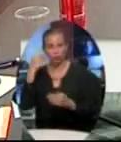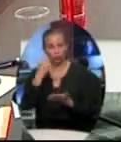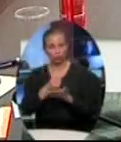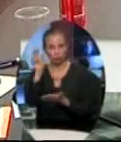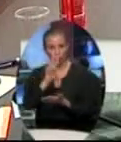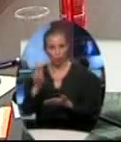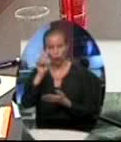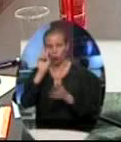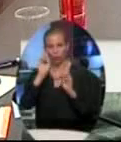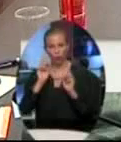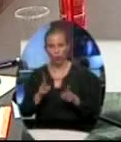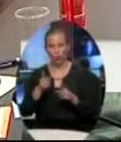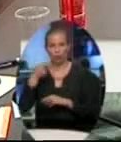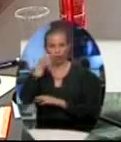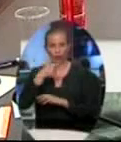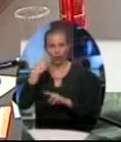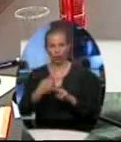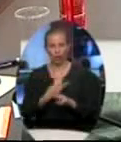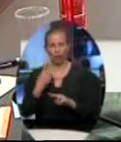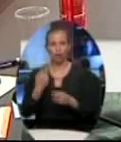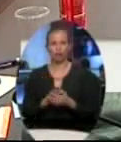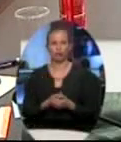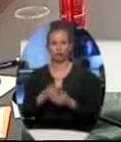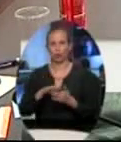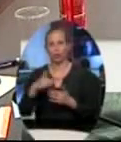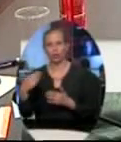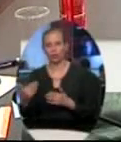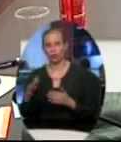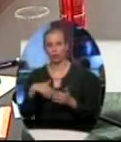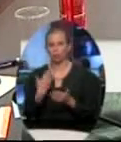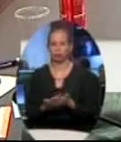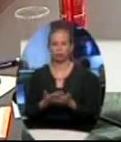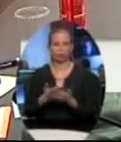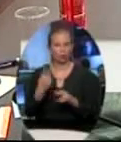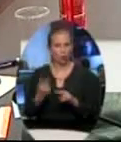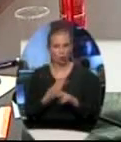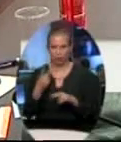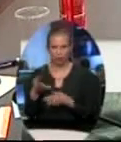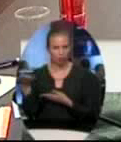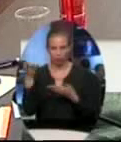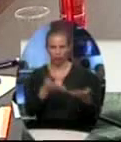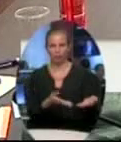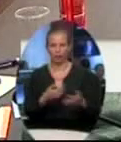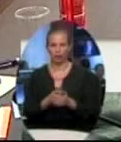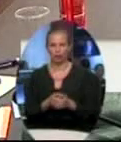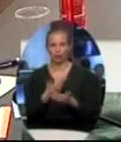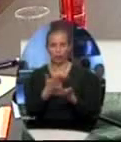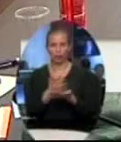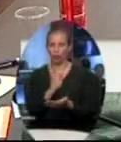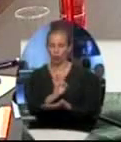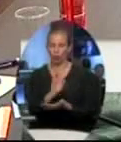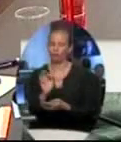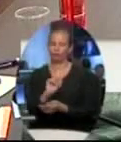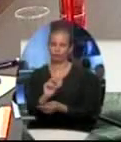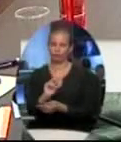יכולת אכיפה רגילה, כאשר כל צד מעיד בצורה נורמלית, מגיע ונותן את העדות שלו. במקרים